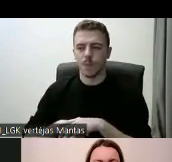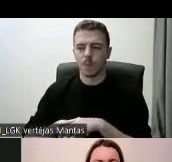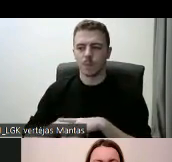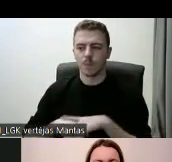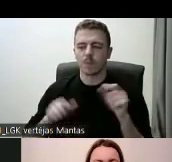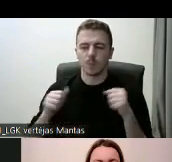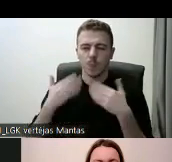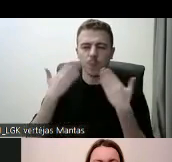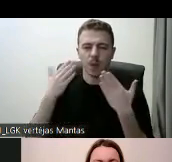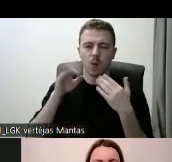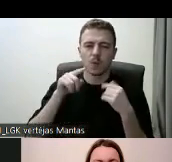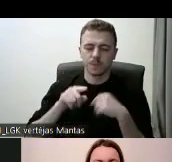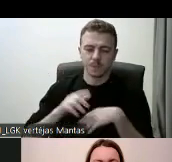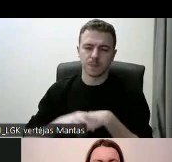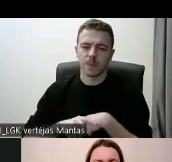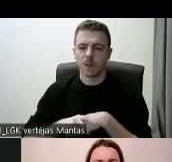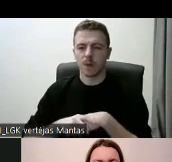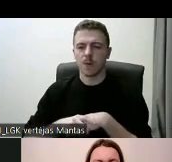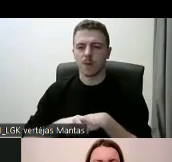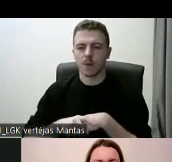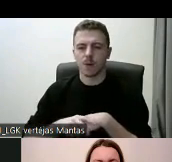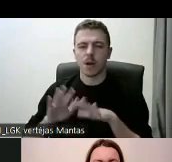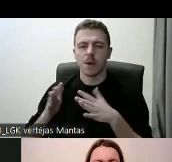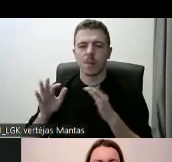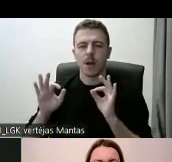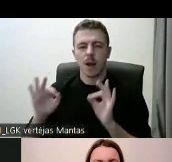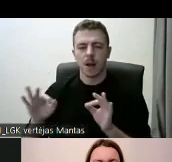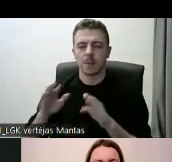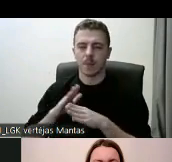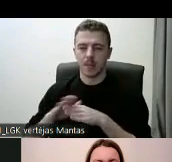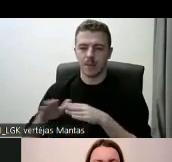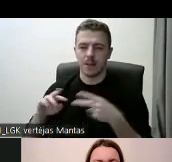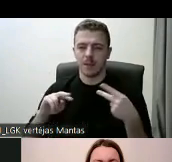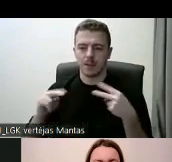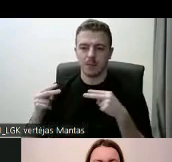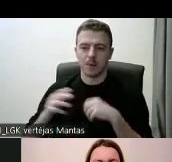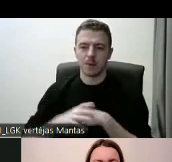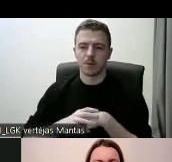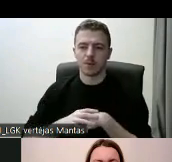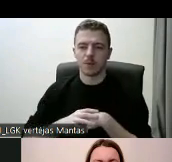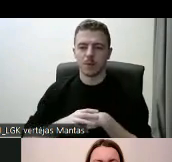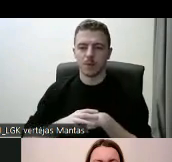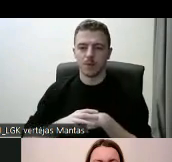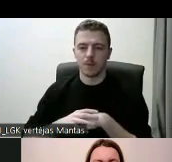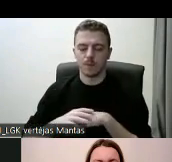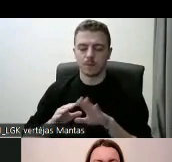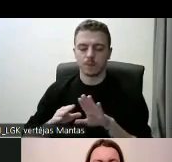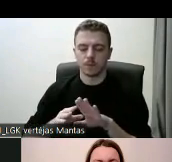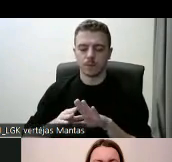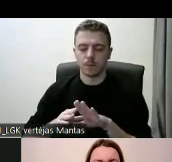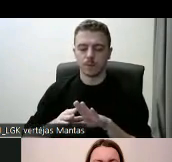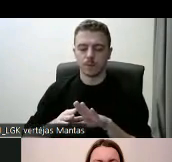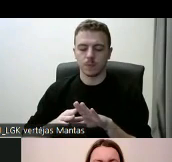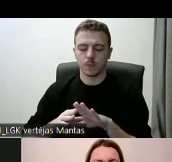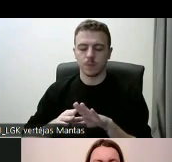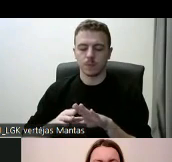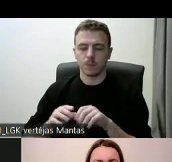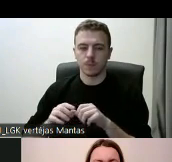tai, kaip teisingiausiai gyvendyti pokyčius. Ir tai yra Džonas